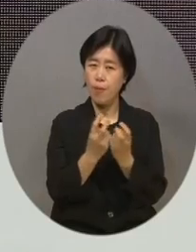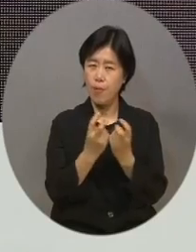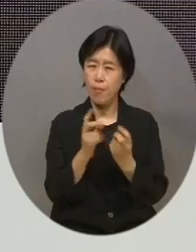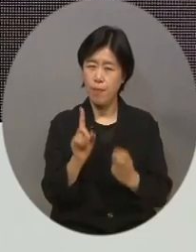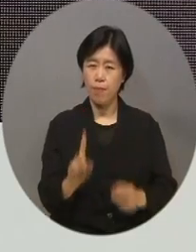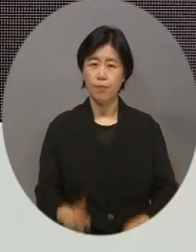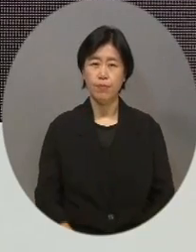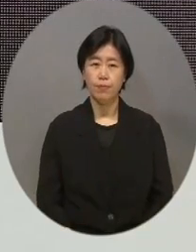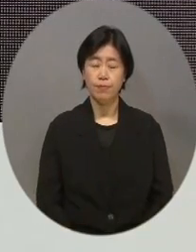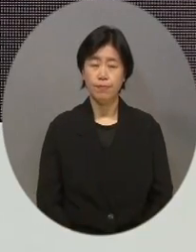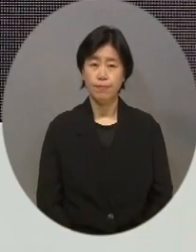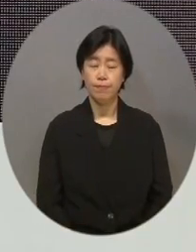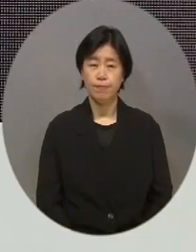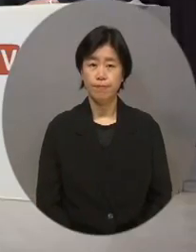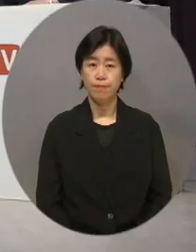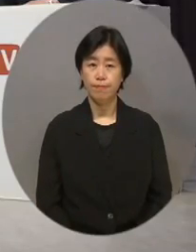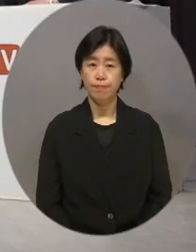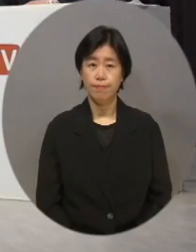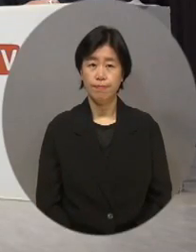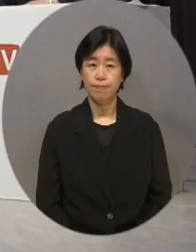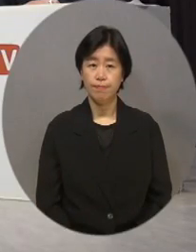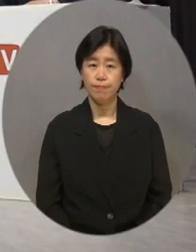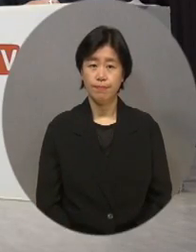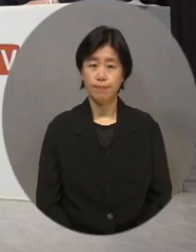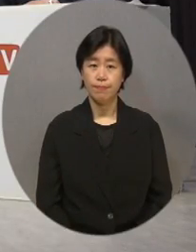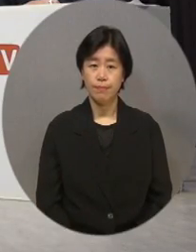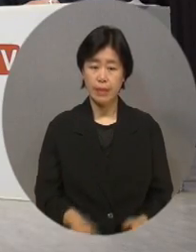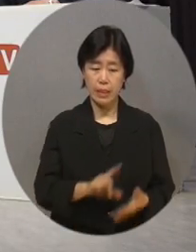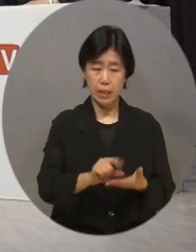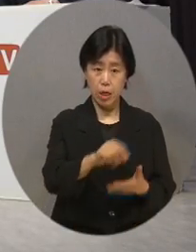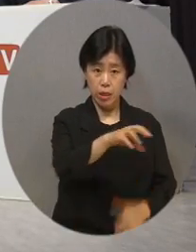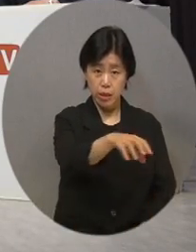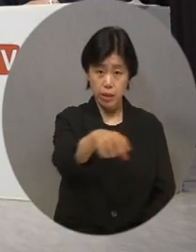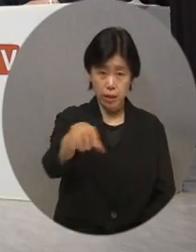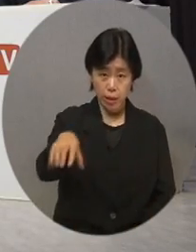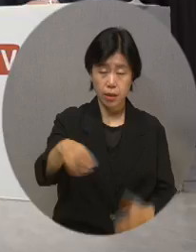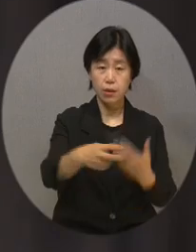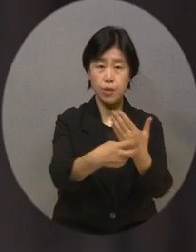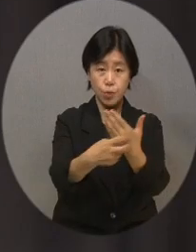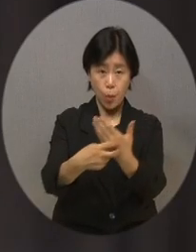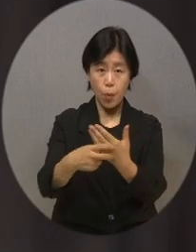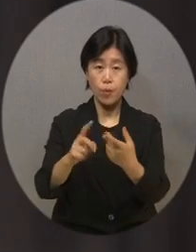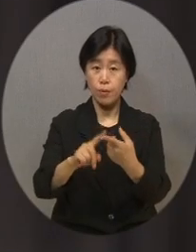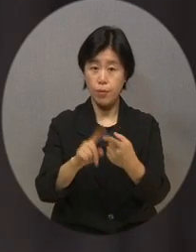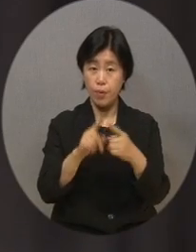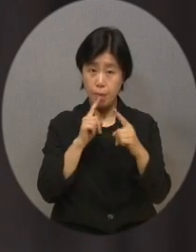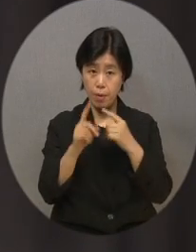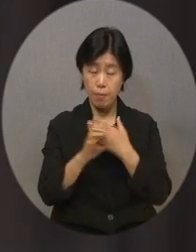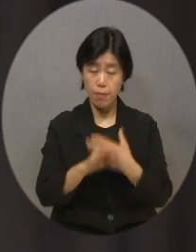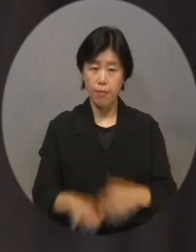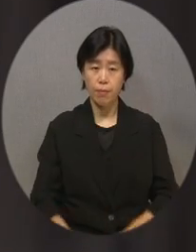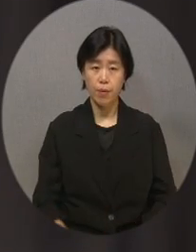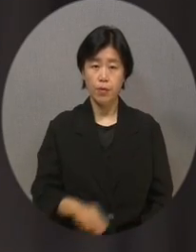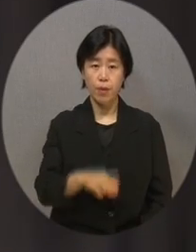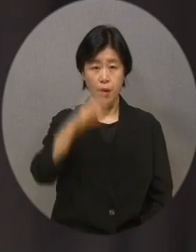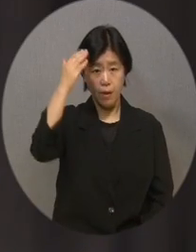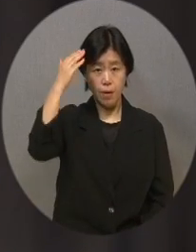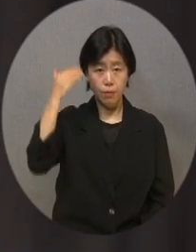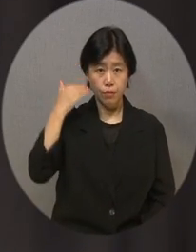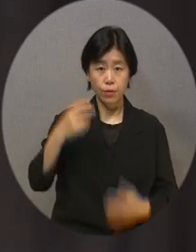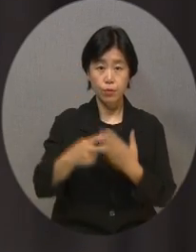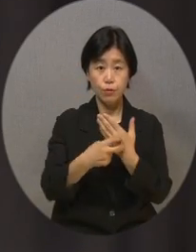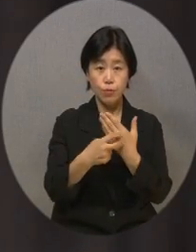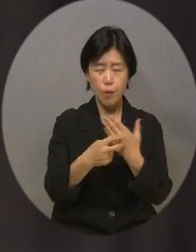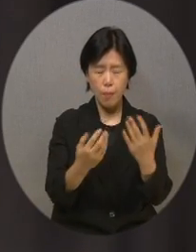있을까요? 이제 지역 의료로 다시 내려가서 말씀을 드리자면은 이런 우리나라 의료가